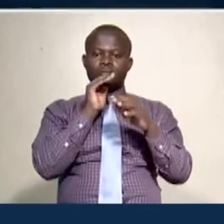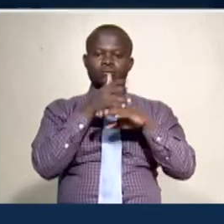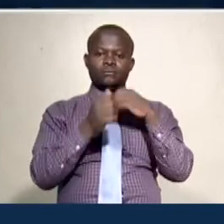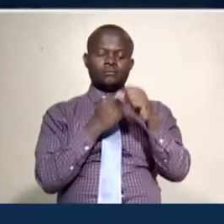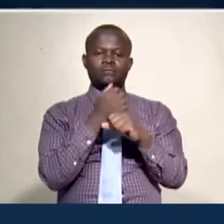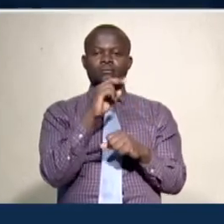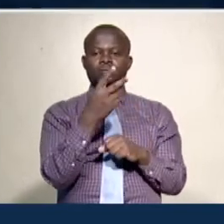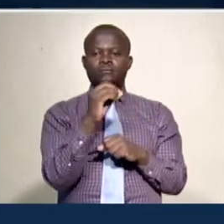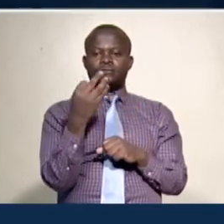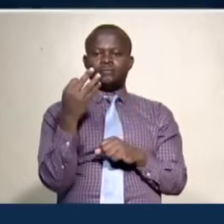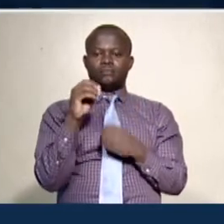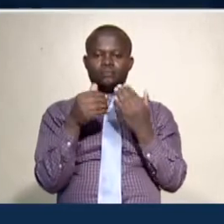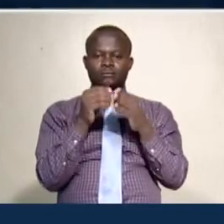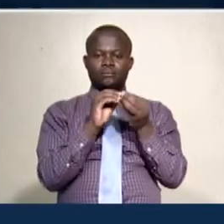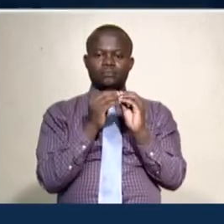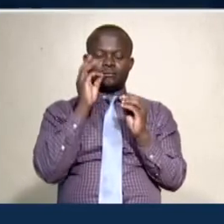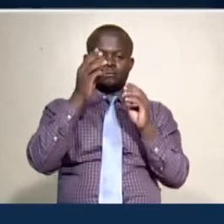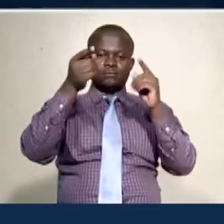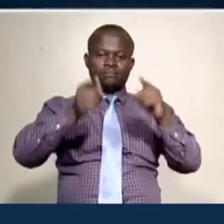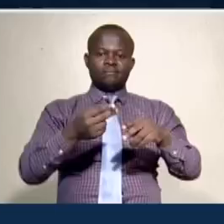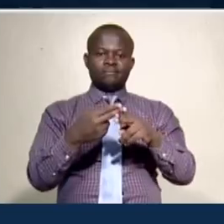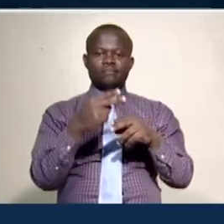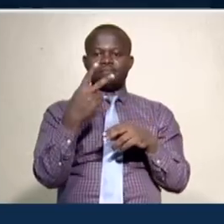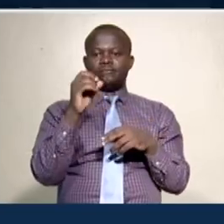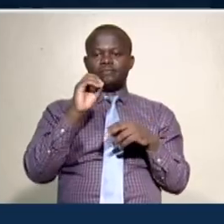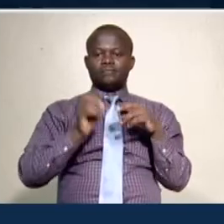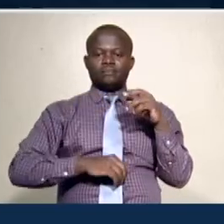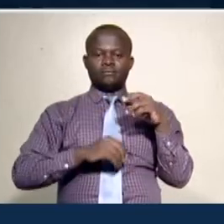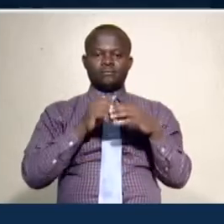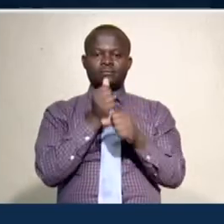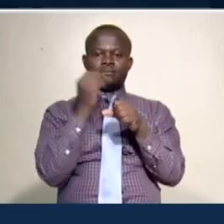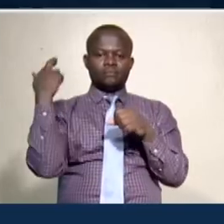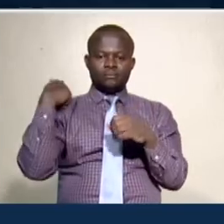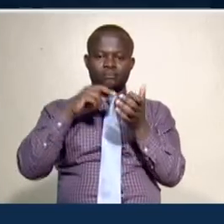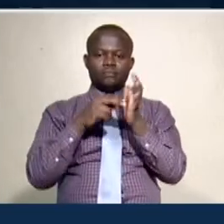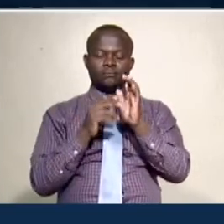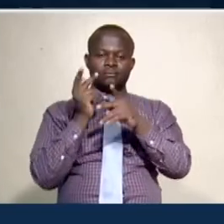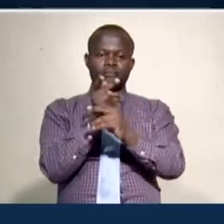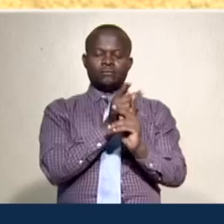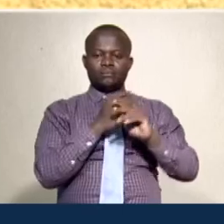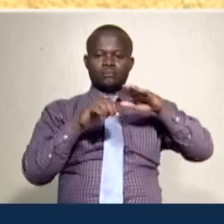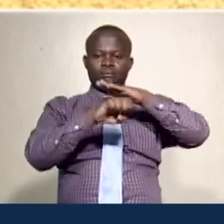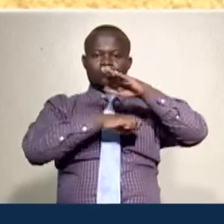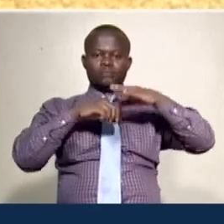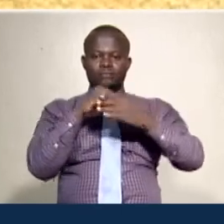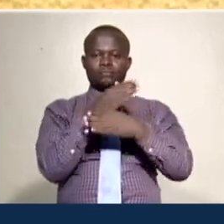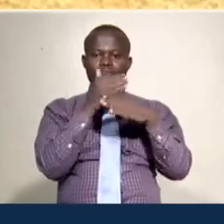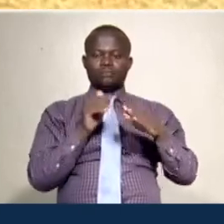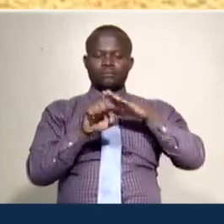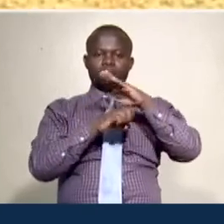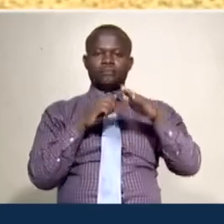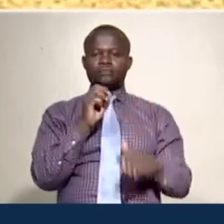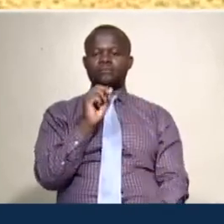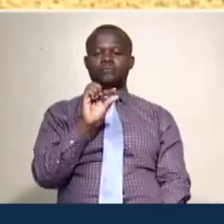wa 2030 uwo mubare ngo uzaba wageze kuri 20%. Umukozi ushinzwe imishinga yita kurengera ibidukikije muri Minisiteri y'ibidukikije